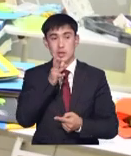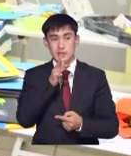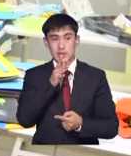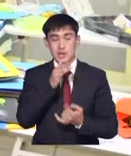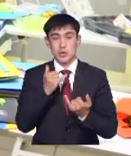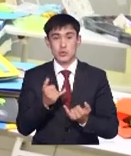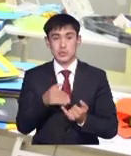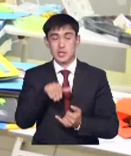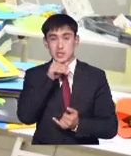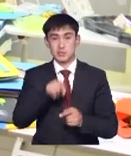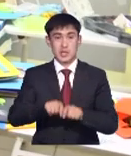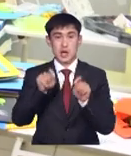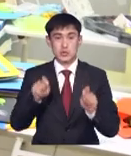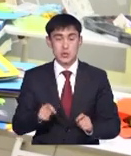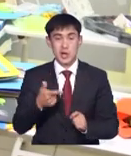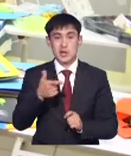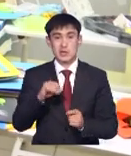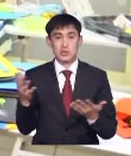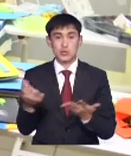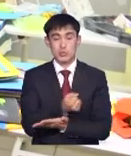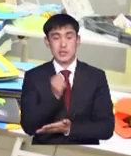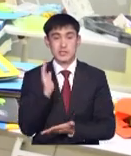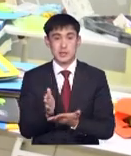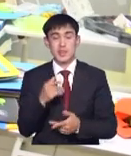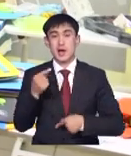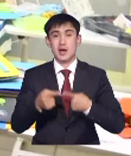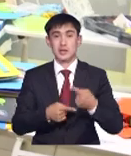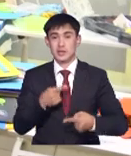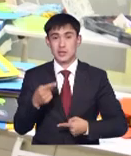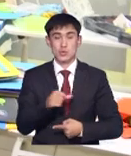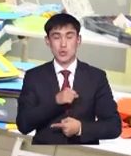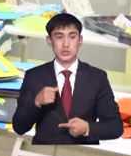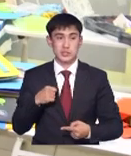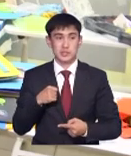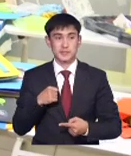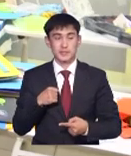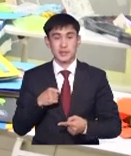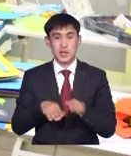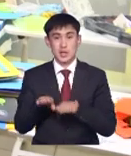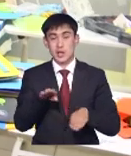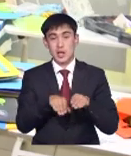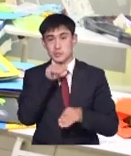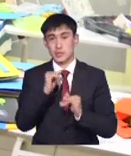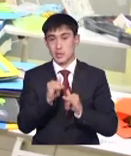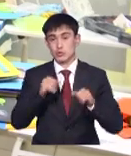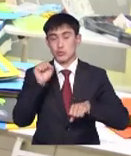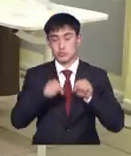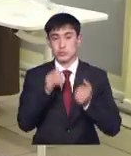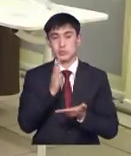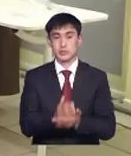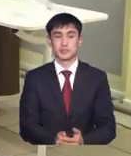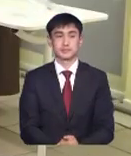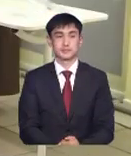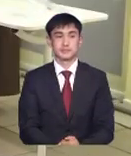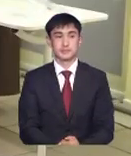осы кәсіптерін ашуға грантты ұтып алса, ары қарай да өзінің кәсіптерін дамытуға мүмкіндік болады.